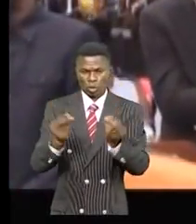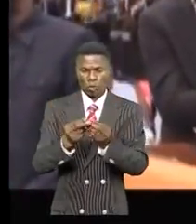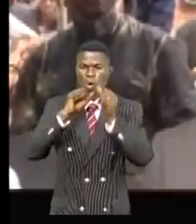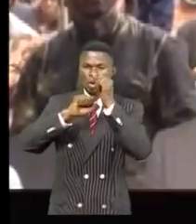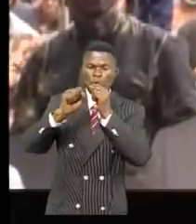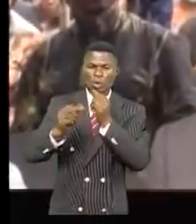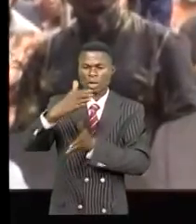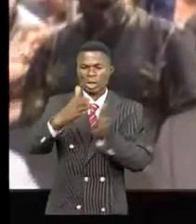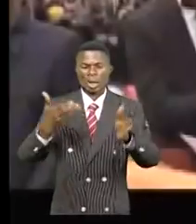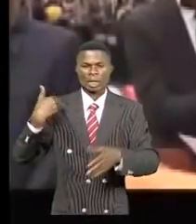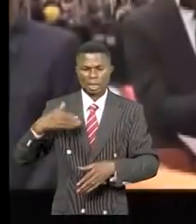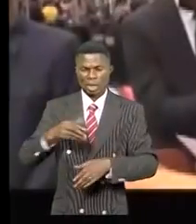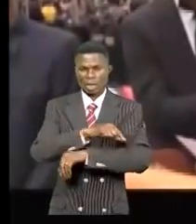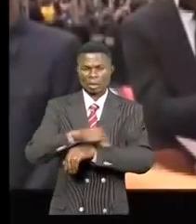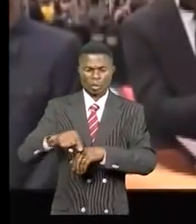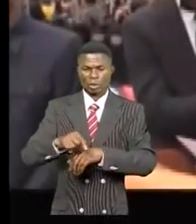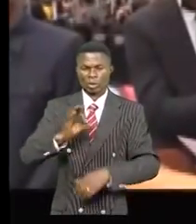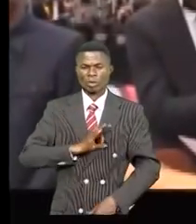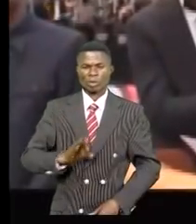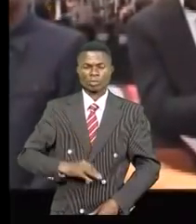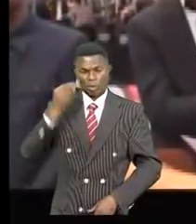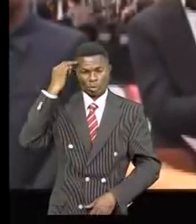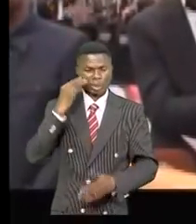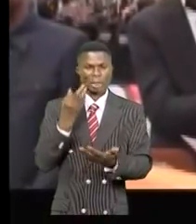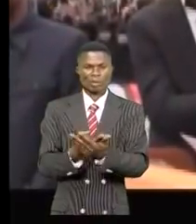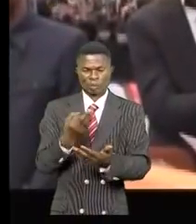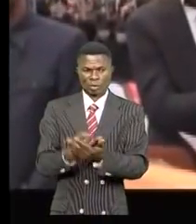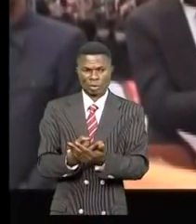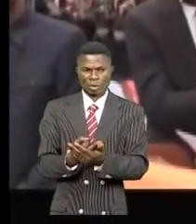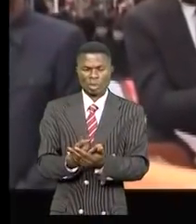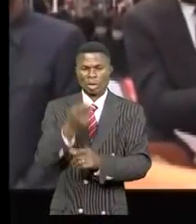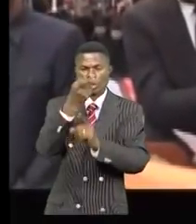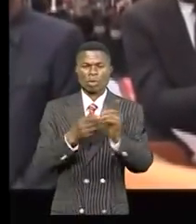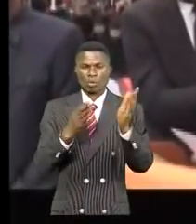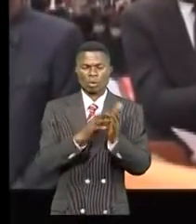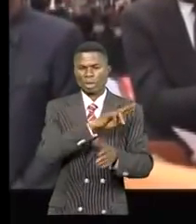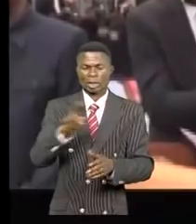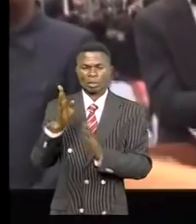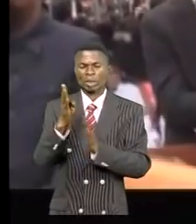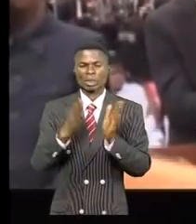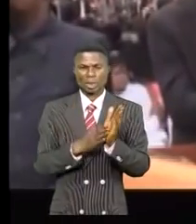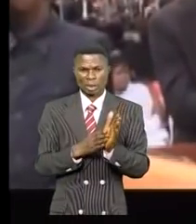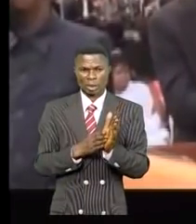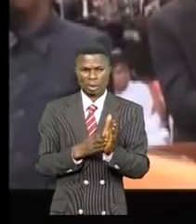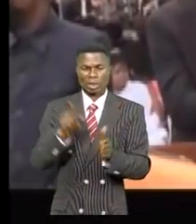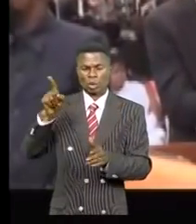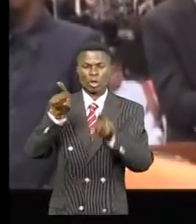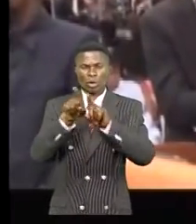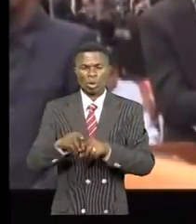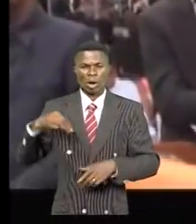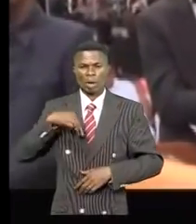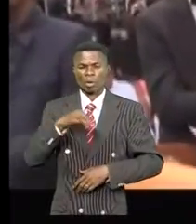mobilisation des recettes au cabinet de son Excellence, Monsieur le ministre des Finances, en septembre 2019. Il était membre